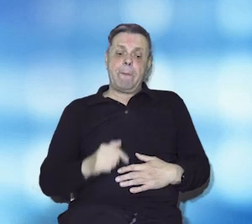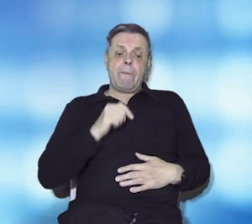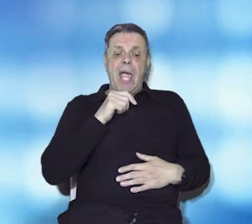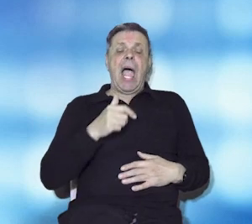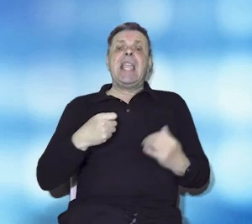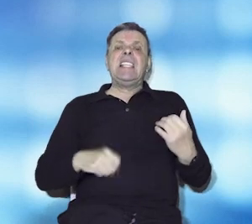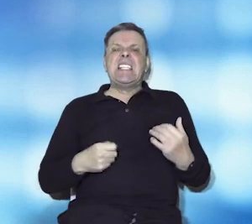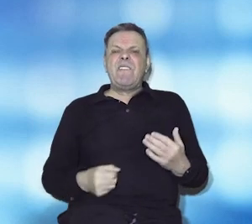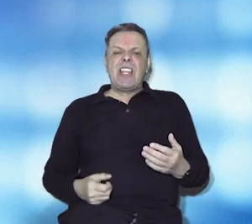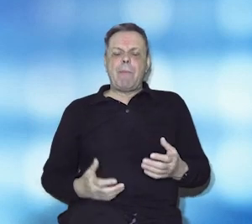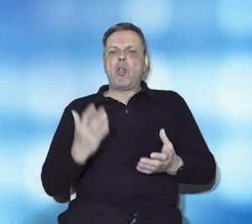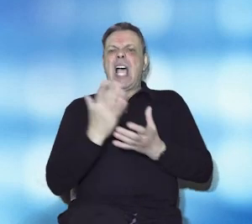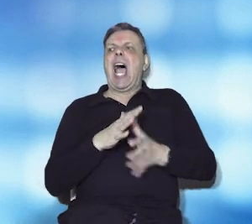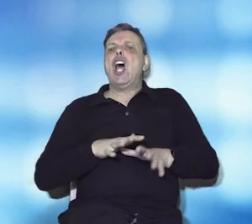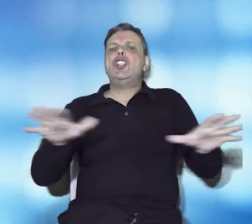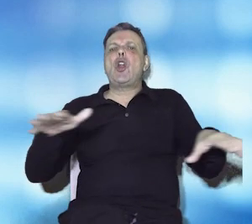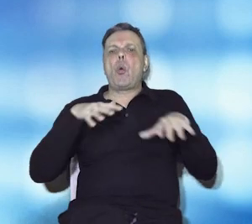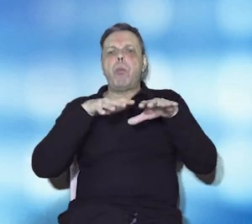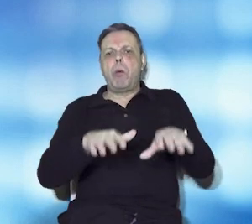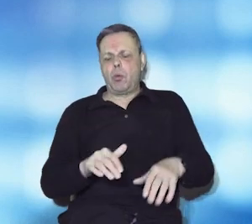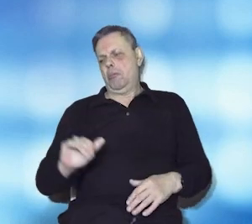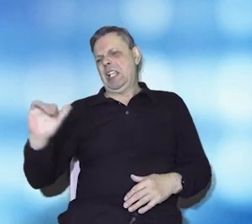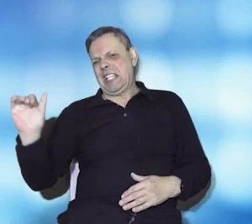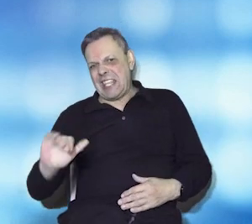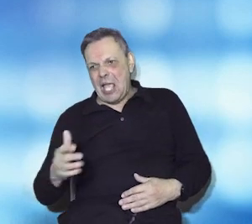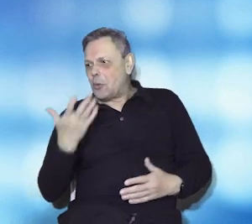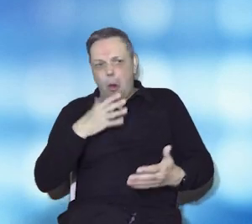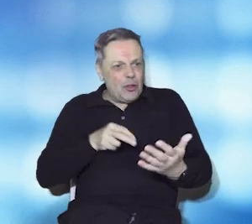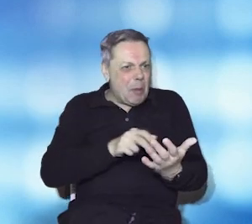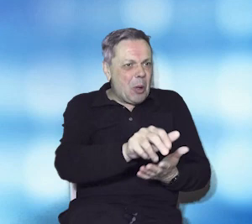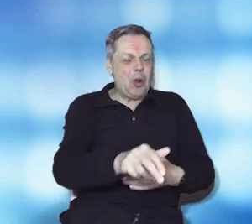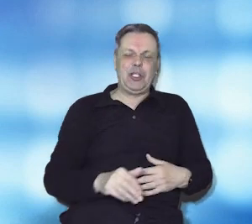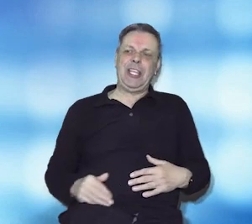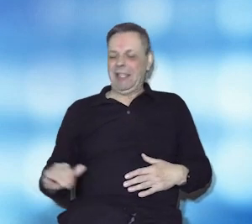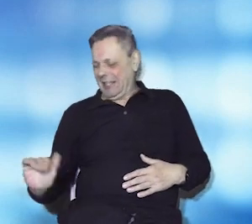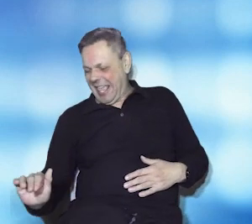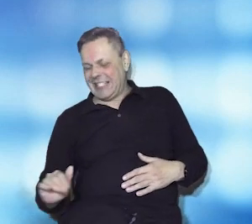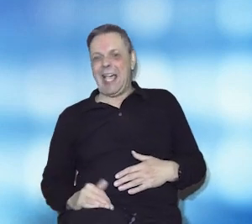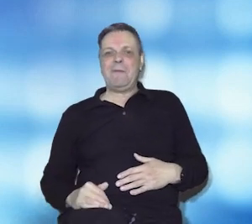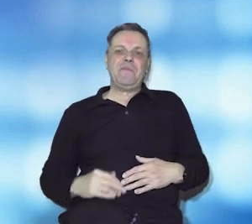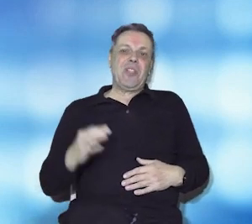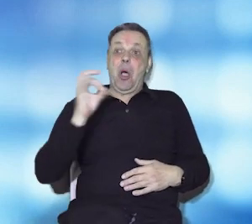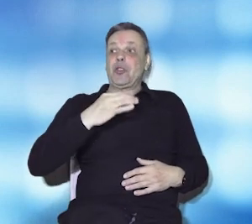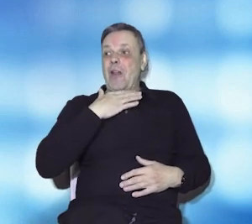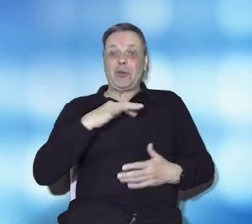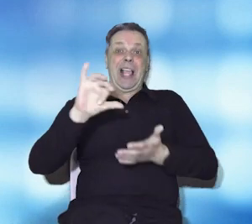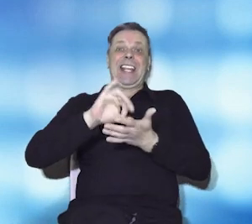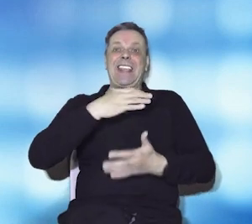za široku publiku. Znači, i za klince koji će proći, mali klinci, osnovnoškolci, srednjoškolci,